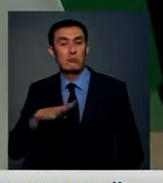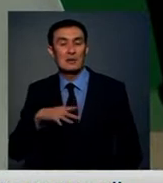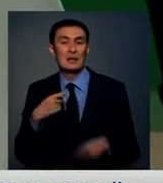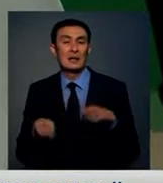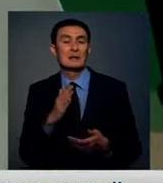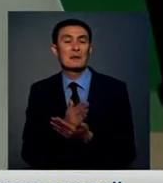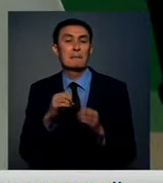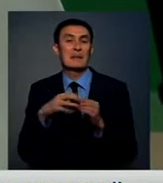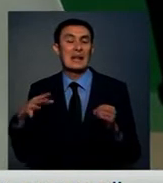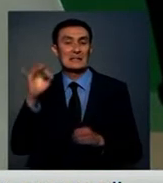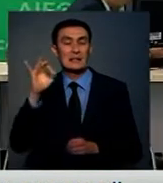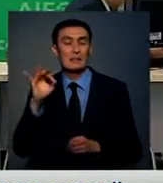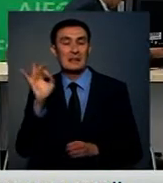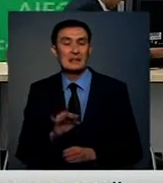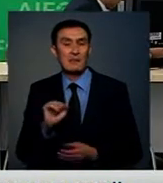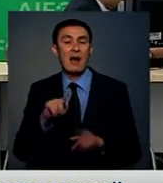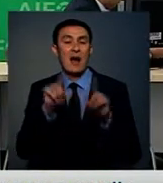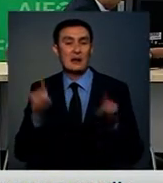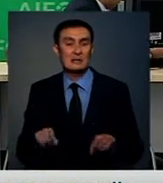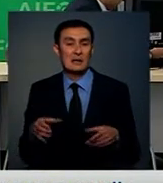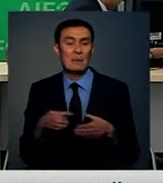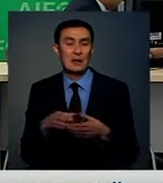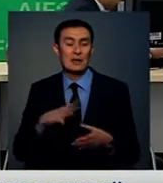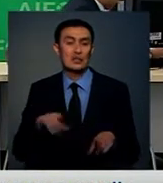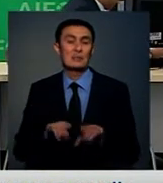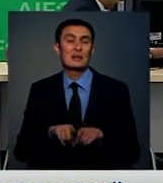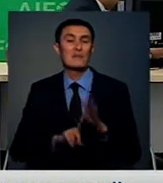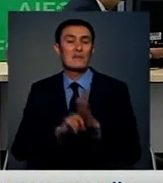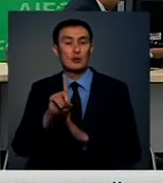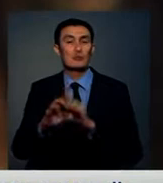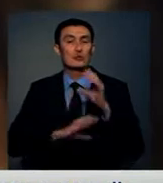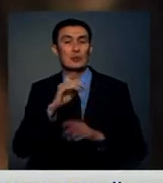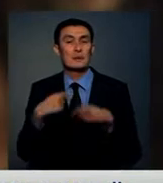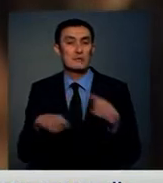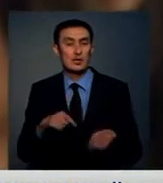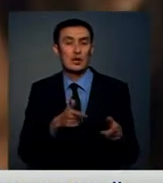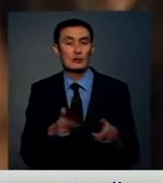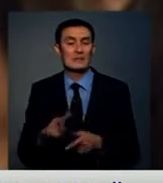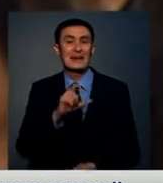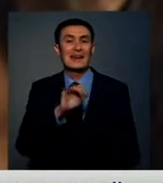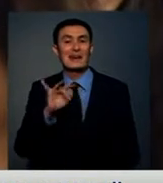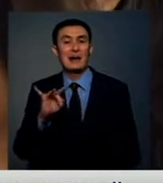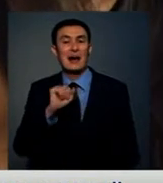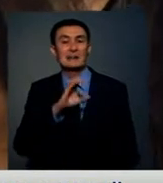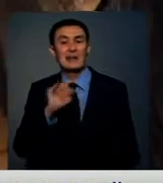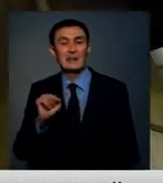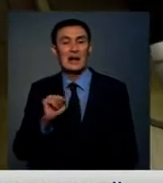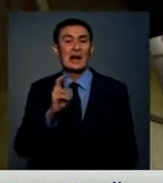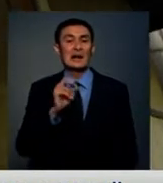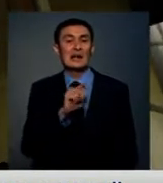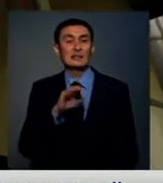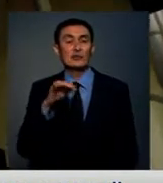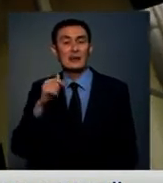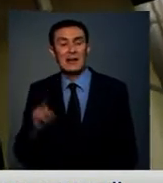15 процентов акций казатомпром а помимо этой нацкомпании к выходу на международные биржи готовятся эйр астана казмунайгаз